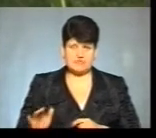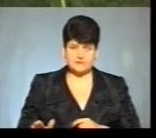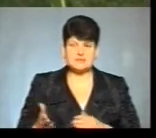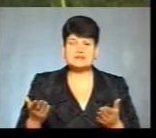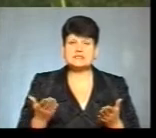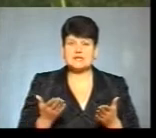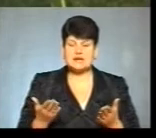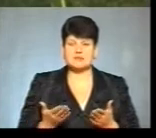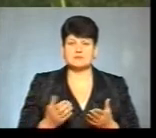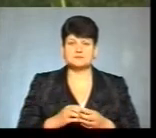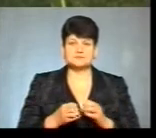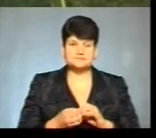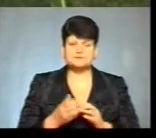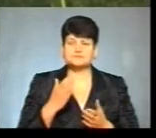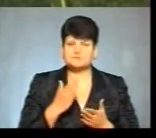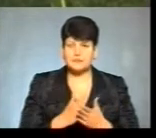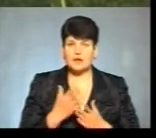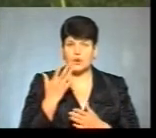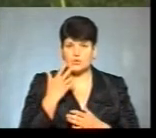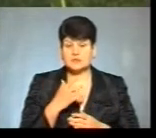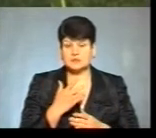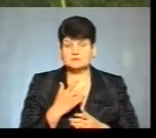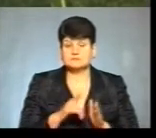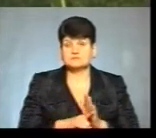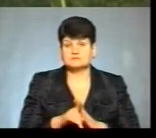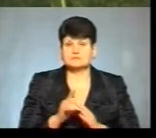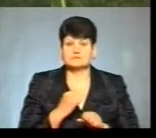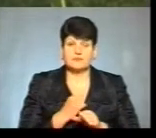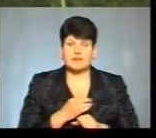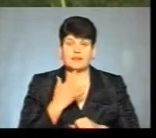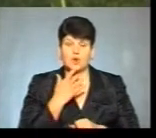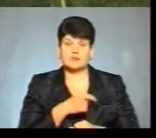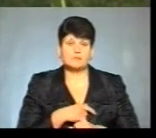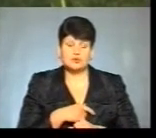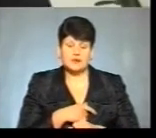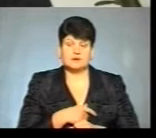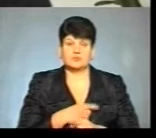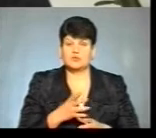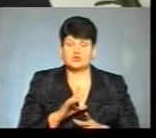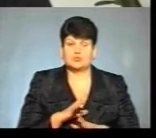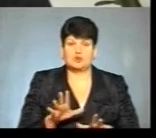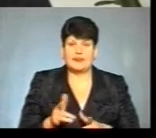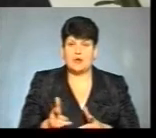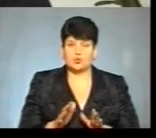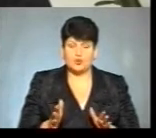якими викликами ви стикнулися, коли стали народним депутатом? Можливо, було те, до чого ви не були готові?